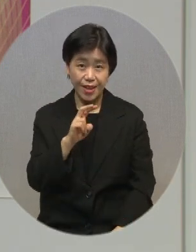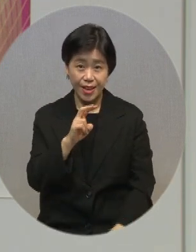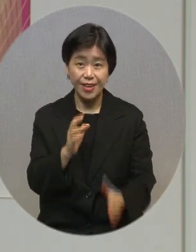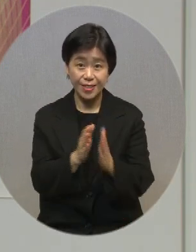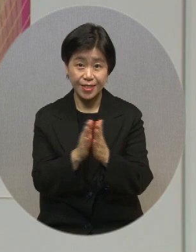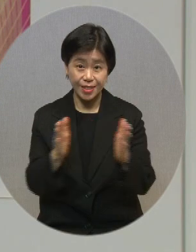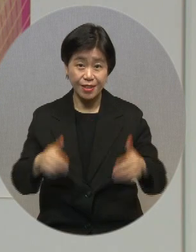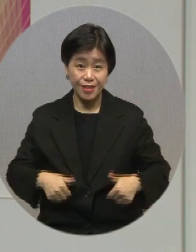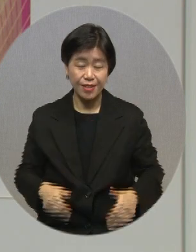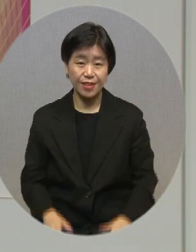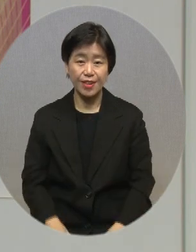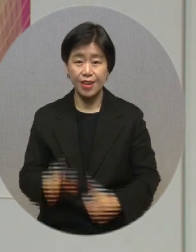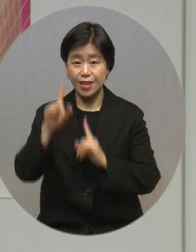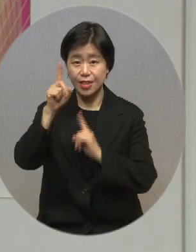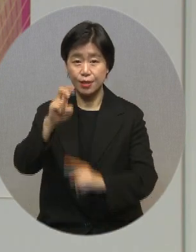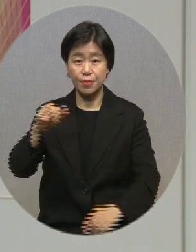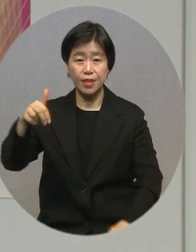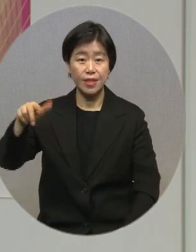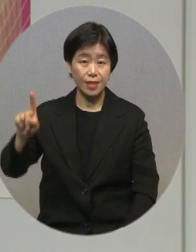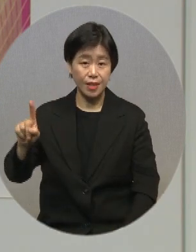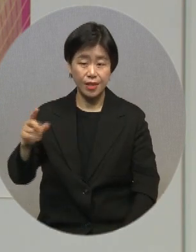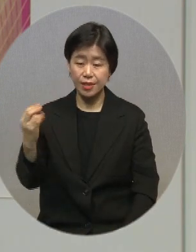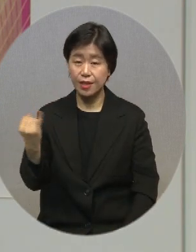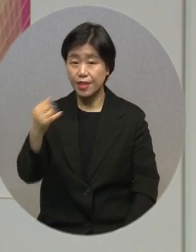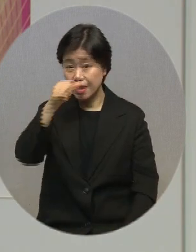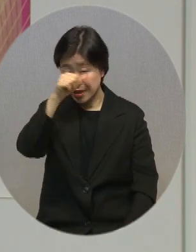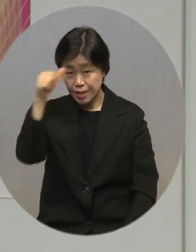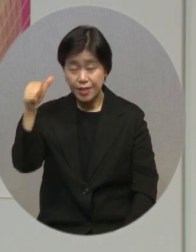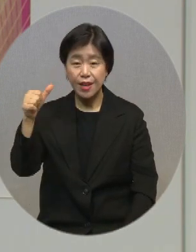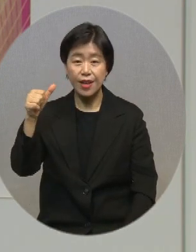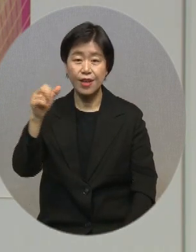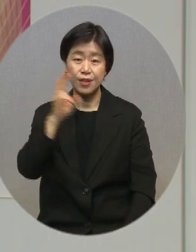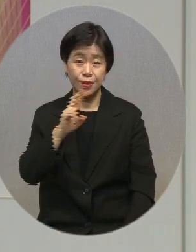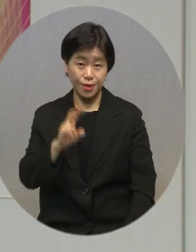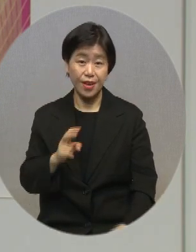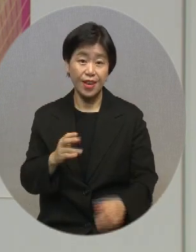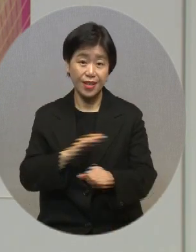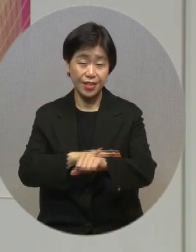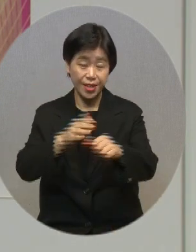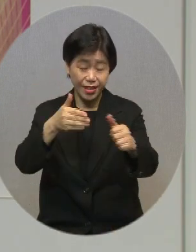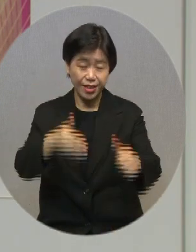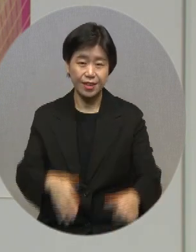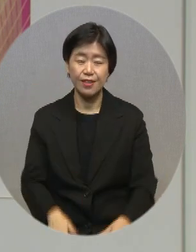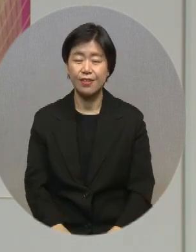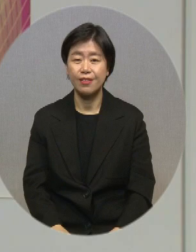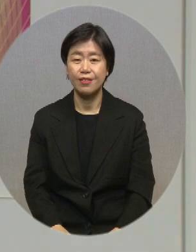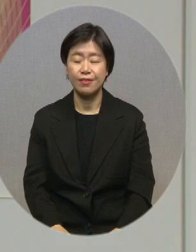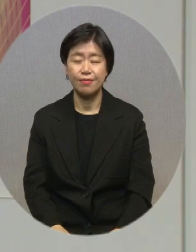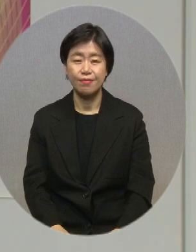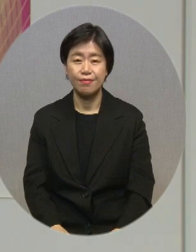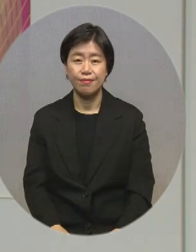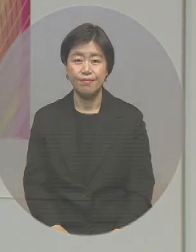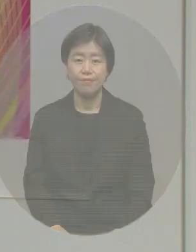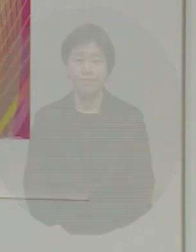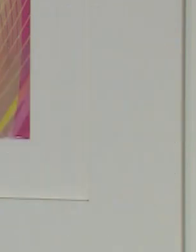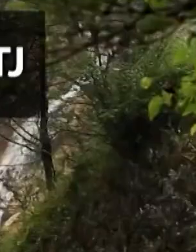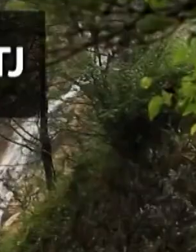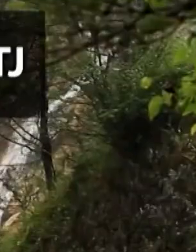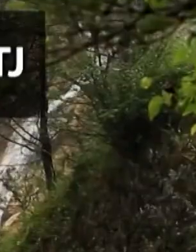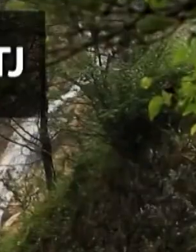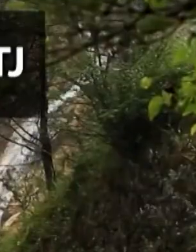합니다. 자, 이미자의 여자의 일생 선곡하셨어요. 1절만 듣겠습니다. 부탁합니다. 네. 네.